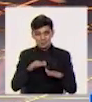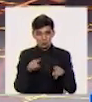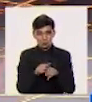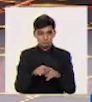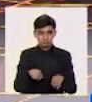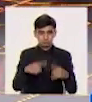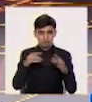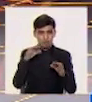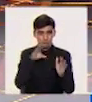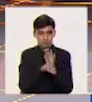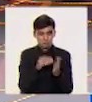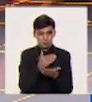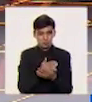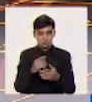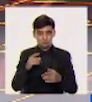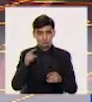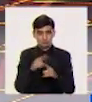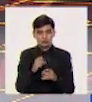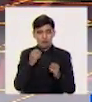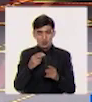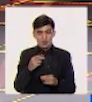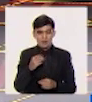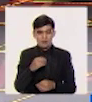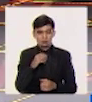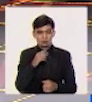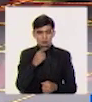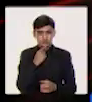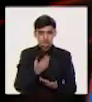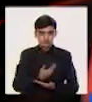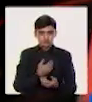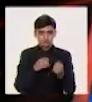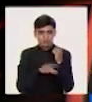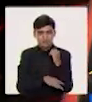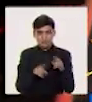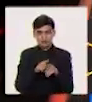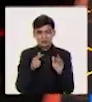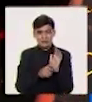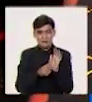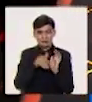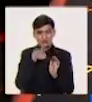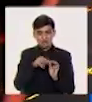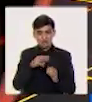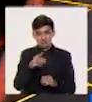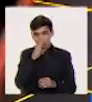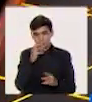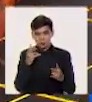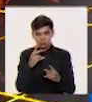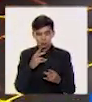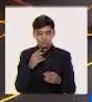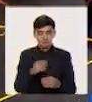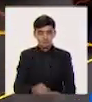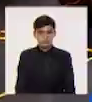дамыған елдердің қатарында екенін ескерсек, кедейлердің бір айлық табысы 70 мың теңгеден кем болмауы керек екен.